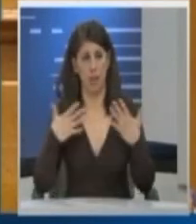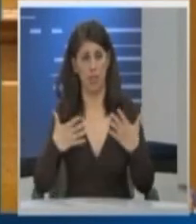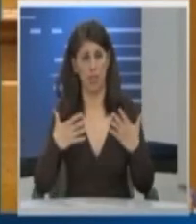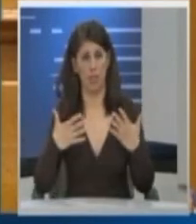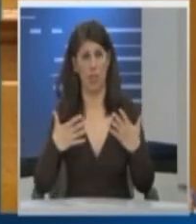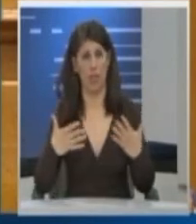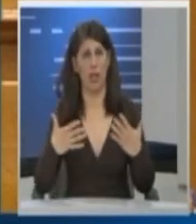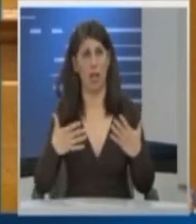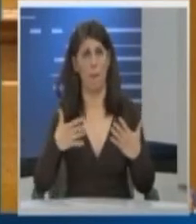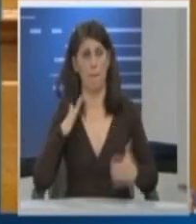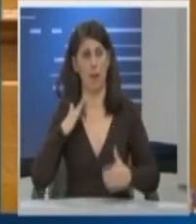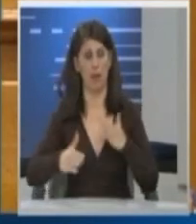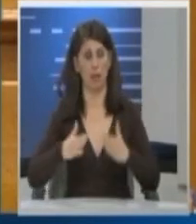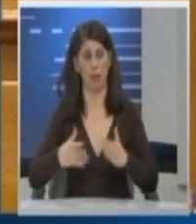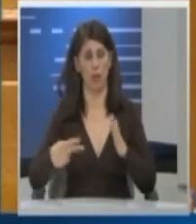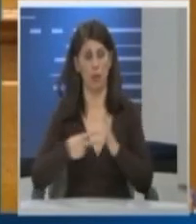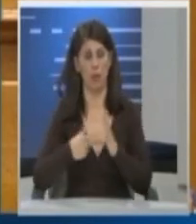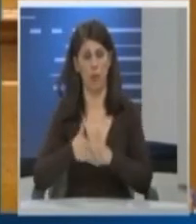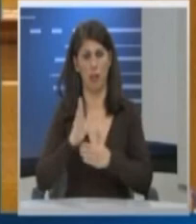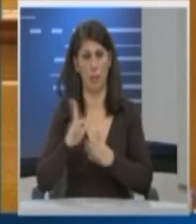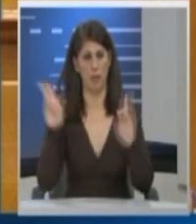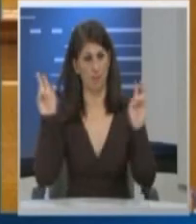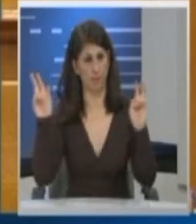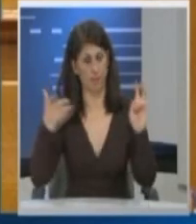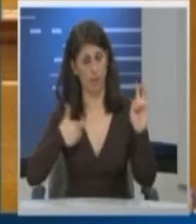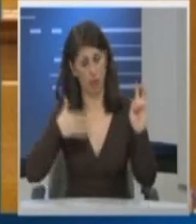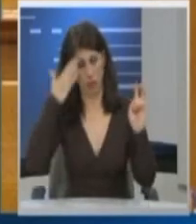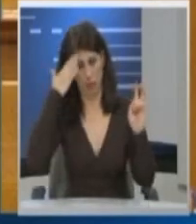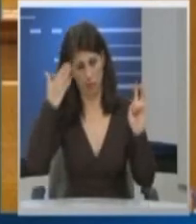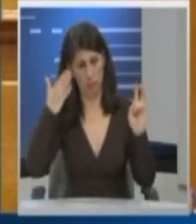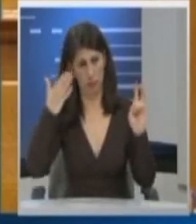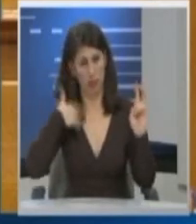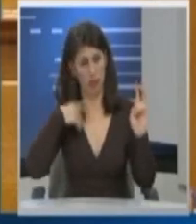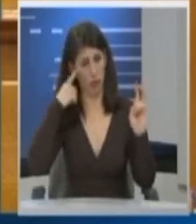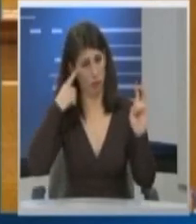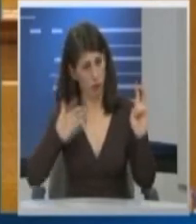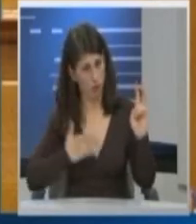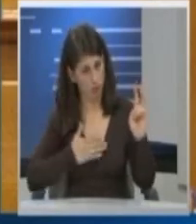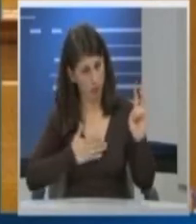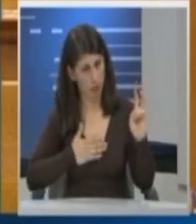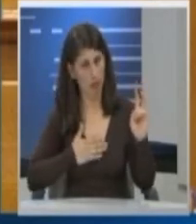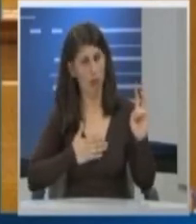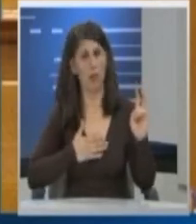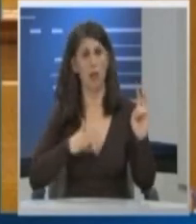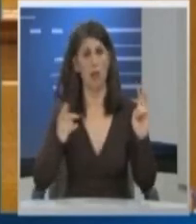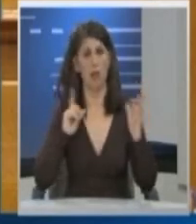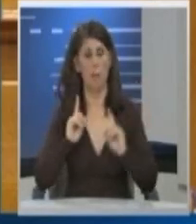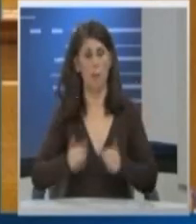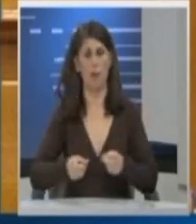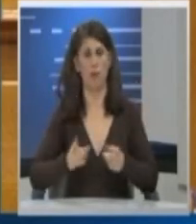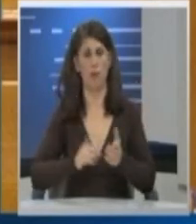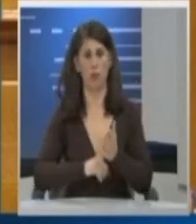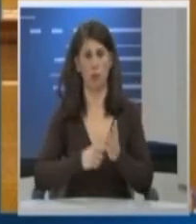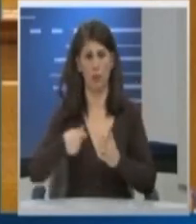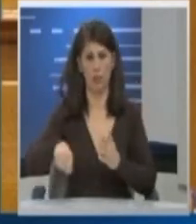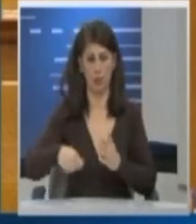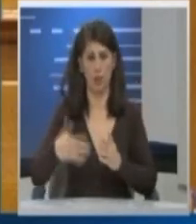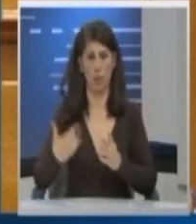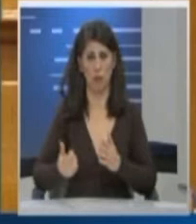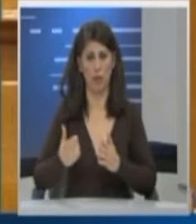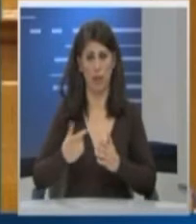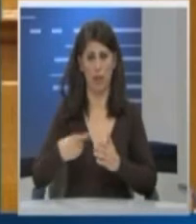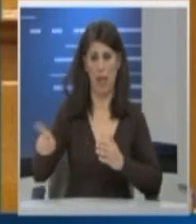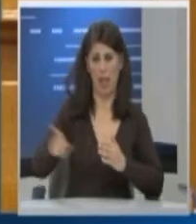10 Μαρτίου του 2015, σε εισαγωγικά. Έχω την τιμή, έχω τη γνώμη, ότι η απόφαση των όδων του δικαστηρίου που έκρινε ότι